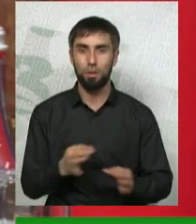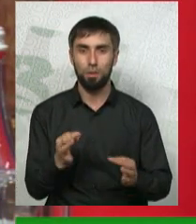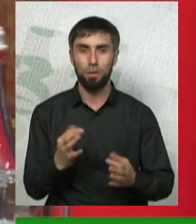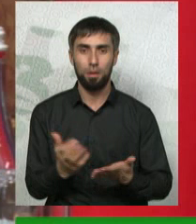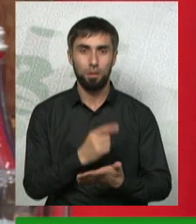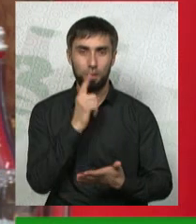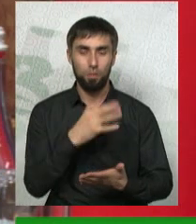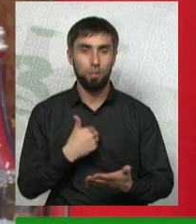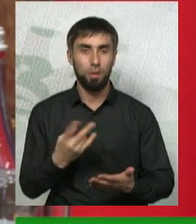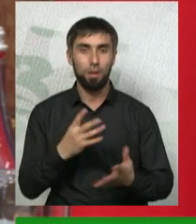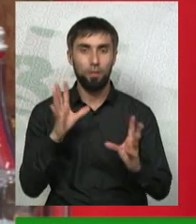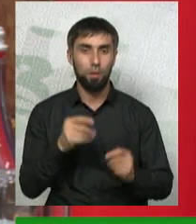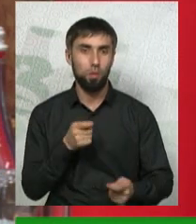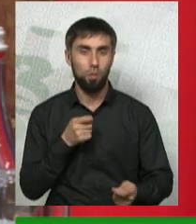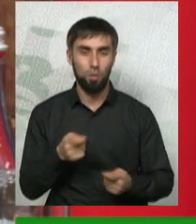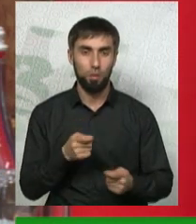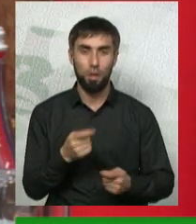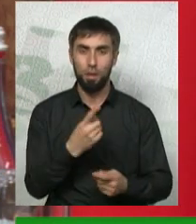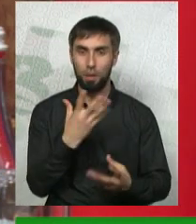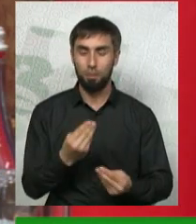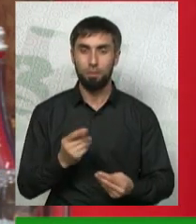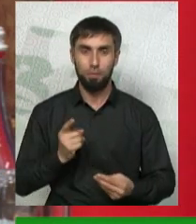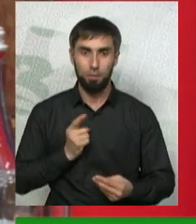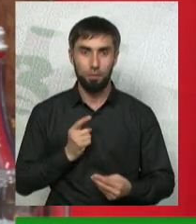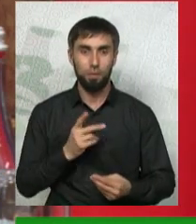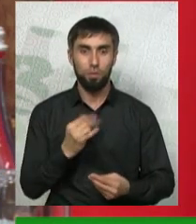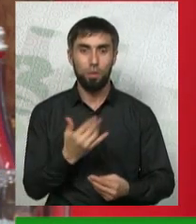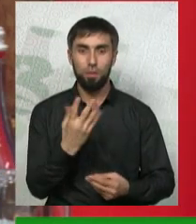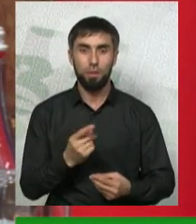получится. Мы должны все регулировать. Цандина сабрдя,